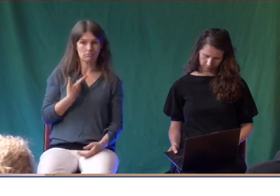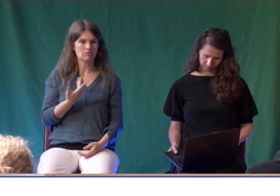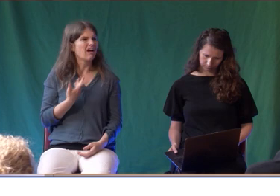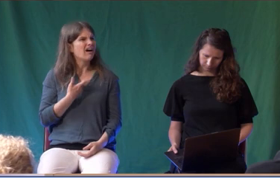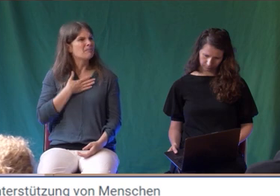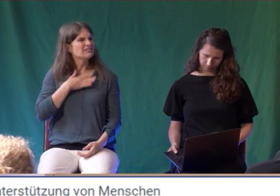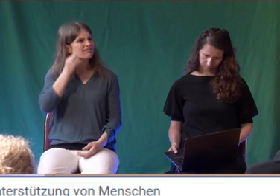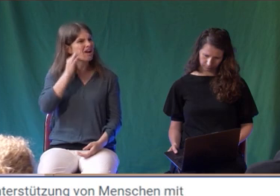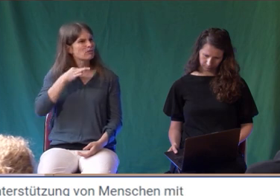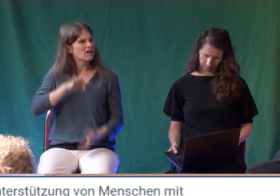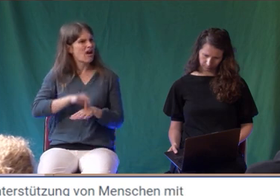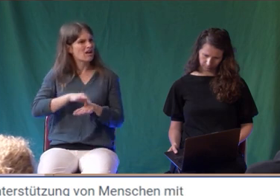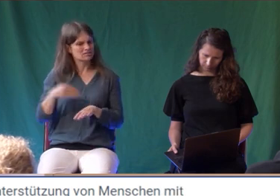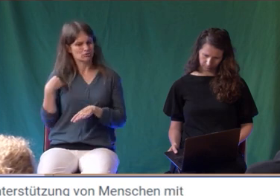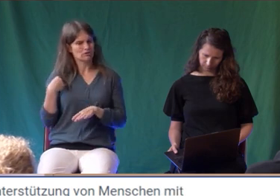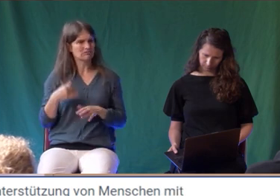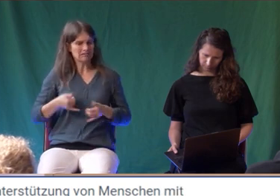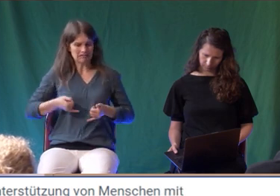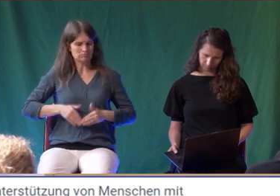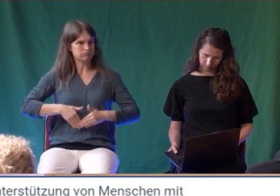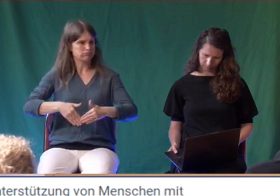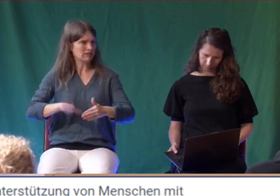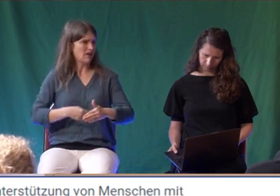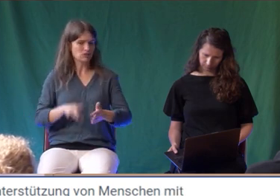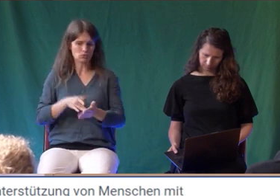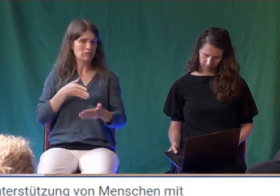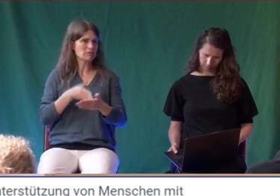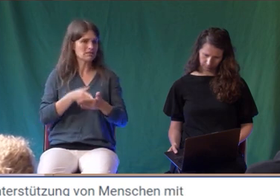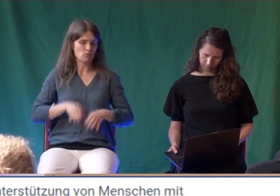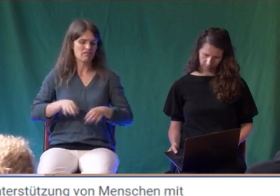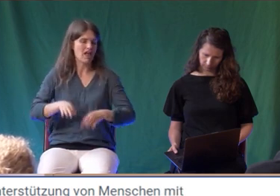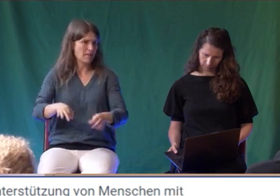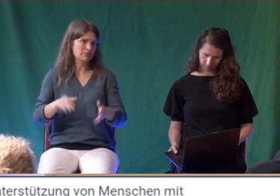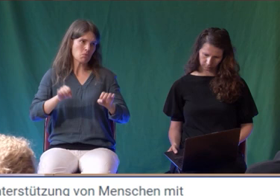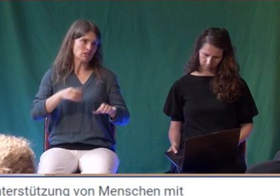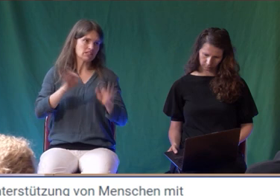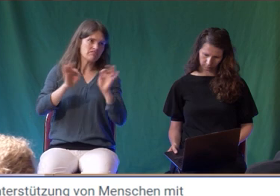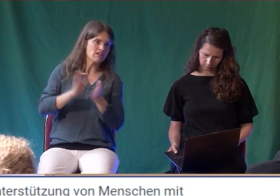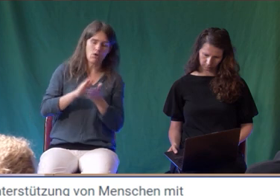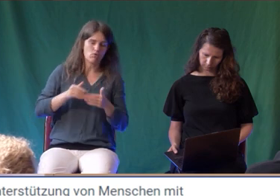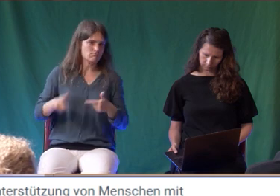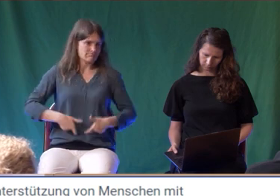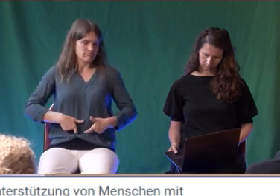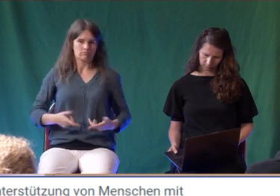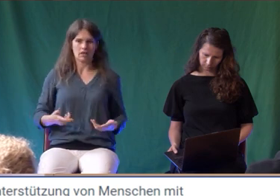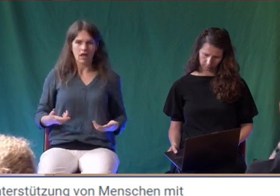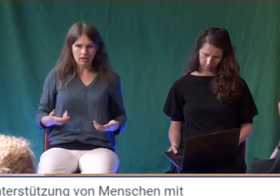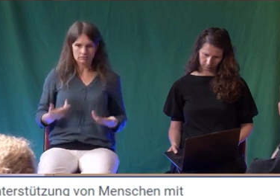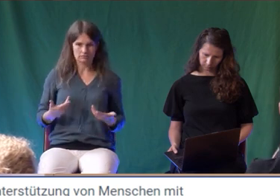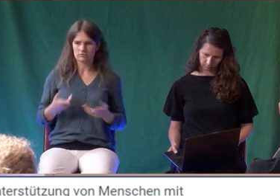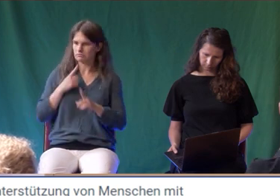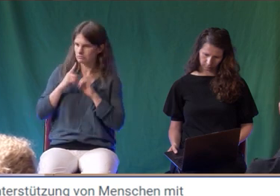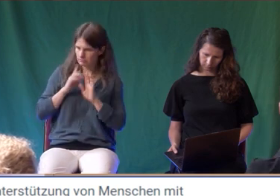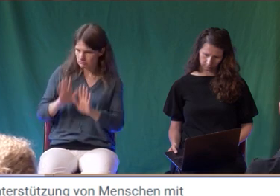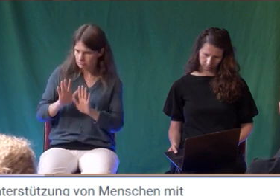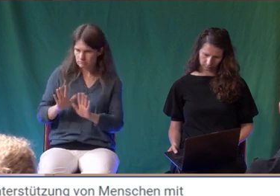Gynäkologin hat mir gesagt ich darf kein Kind kriegen weil mich meine Behinderung vererben kann und wir dann beraten das